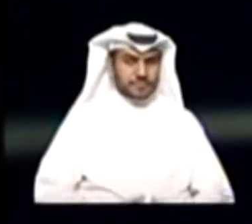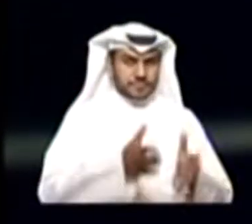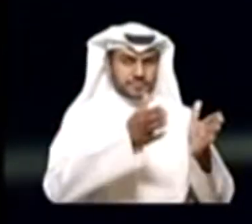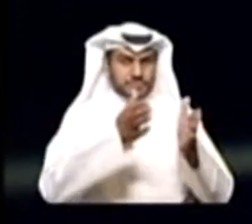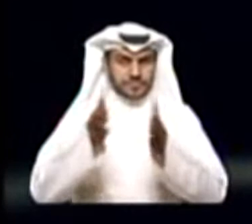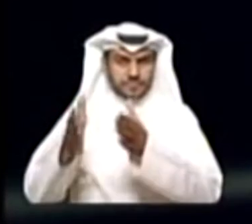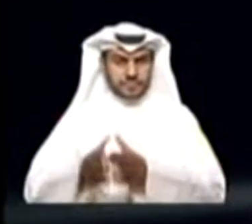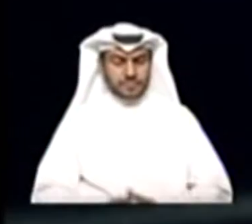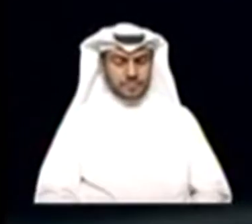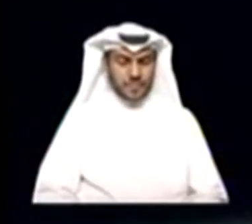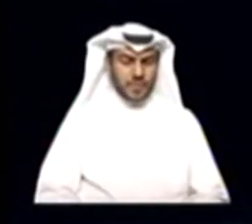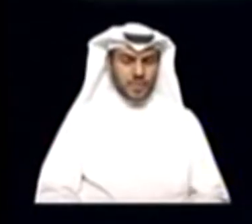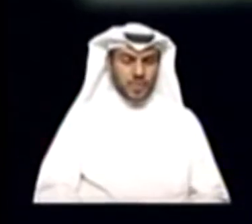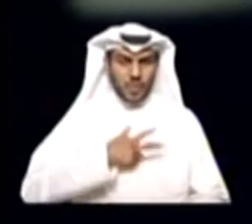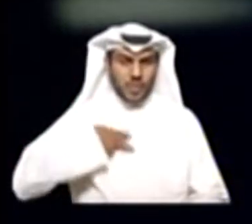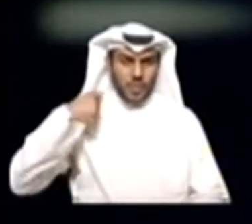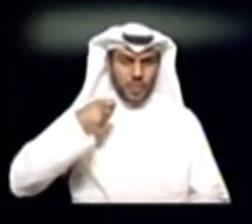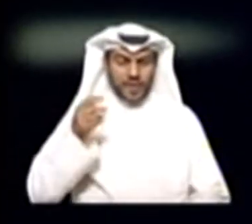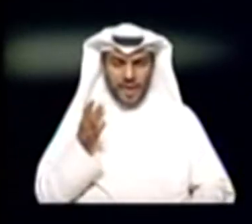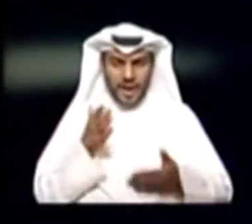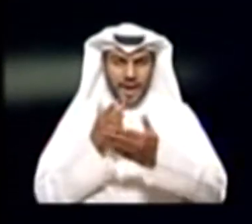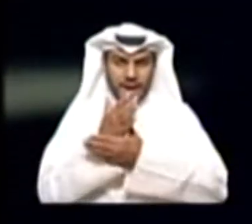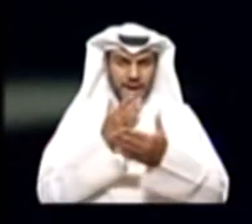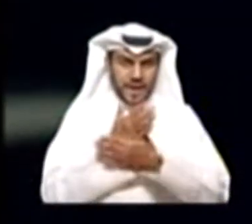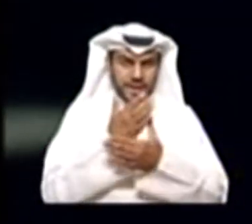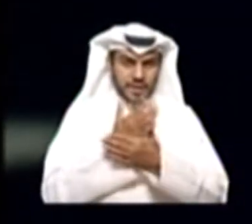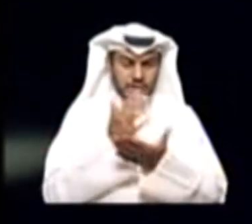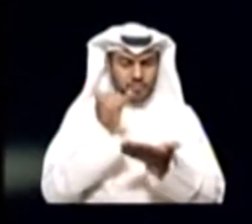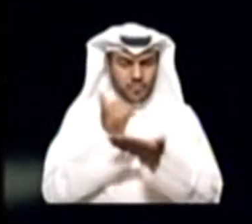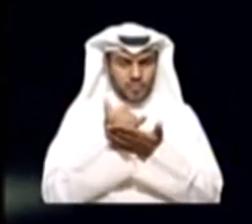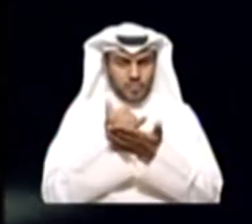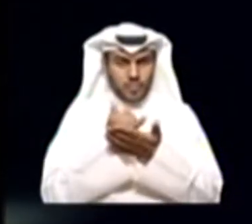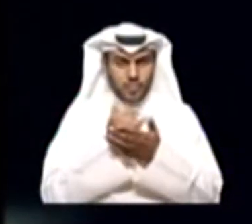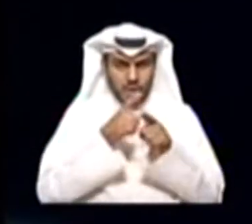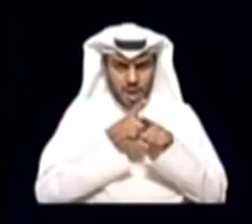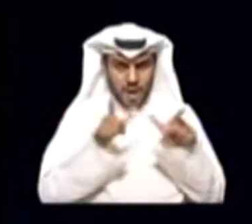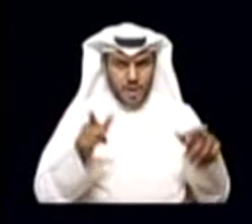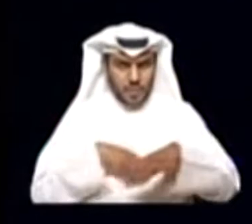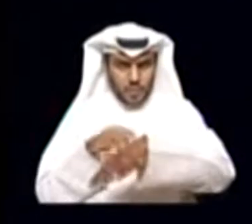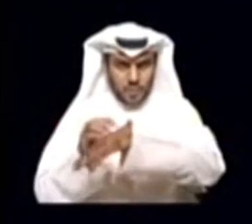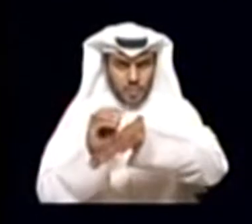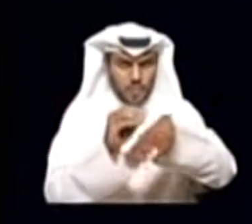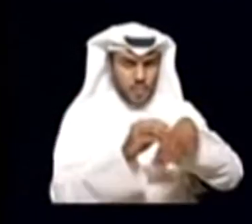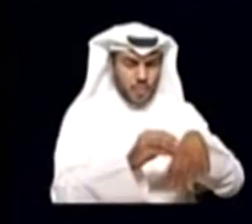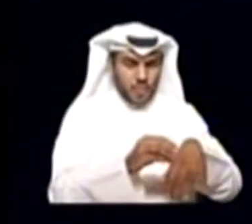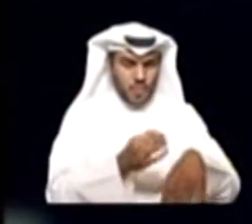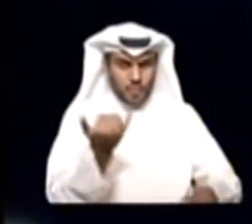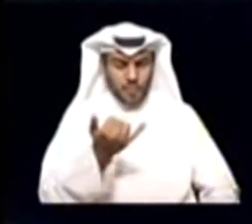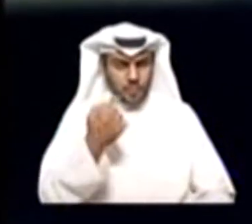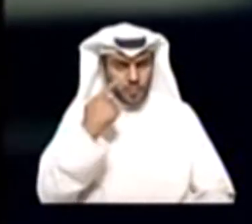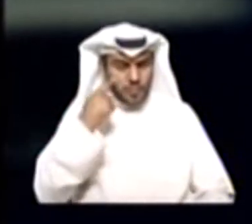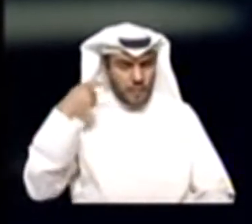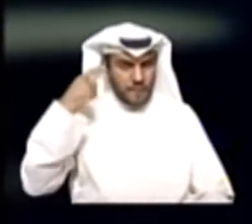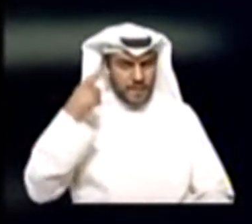صرح مصدر مسؤول بوزارة الخارجية بأن الكويت وقد تابعت باهتمام بالغ إعلان